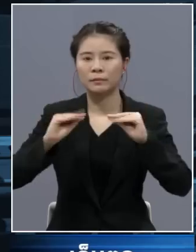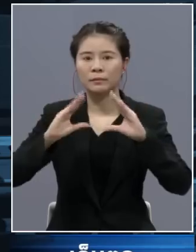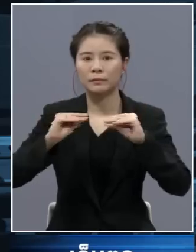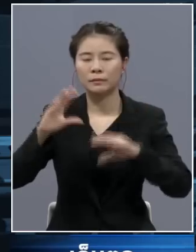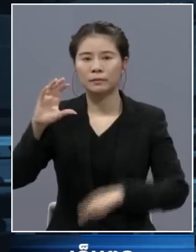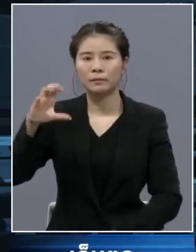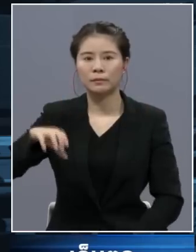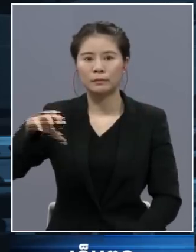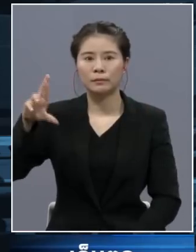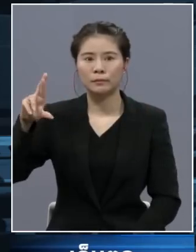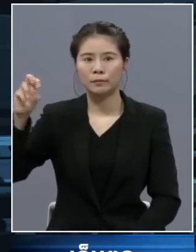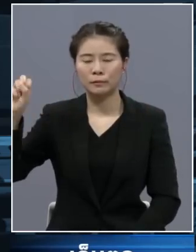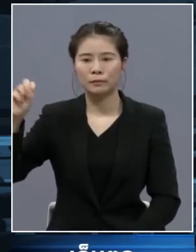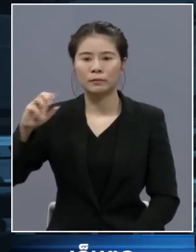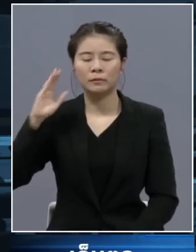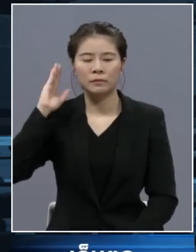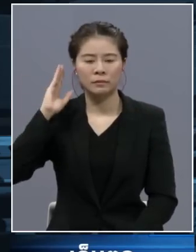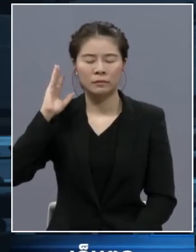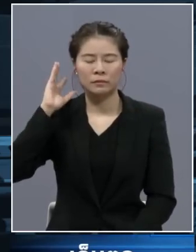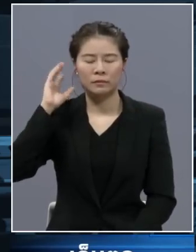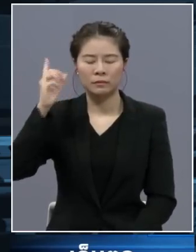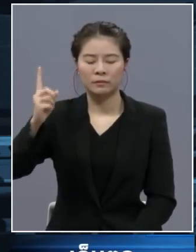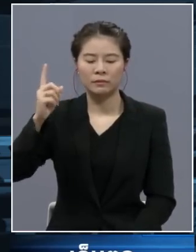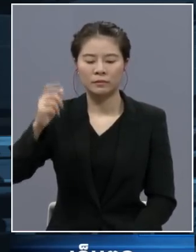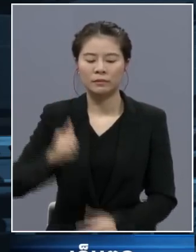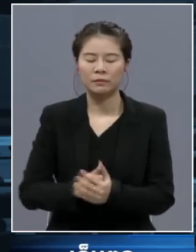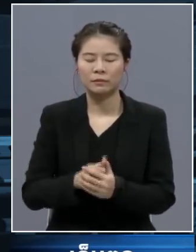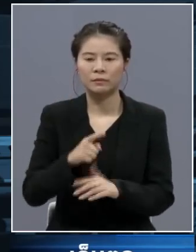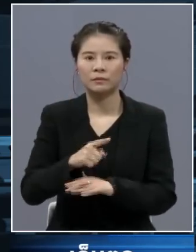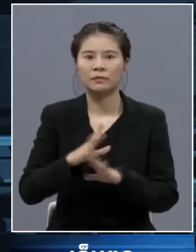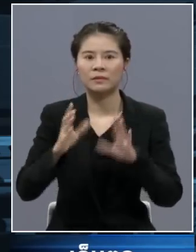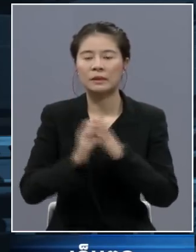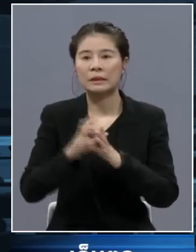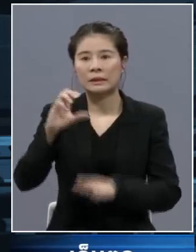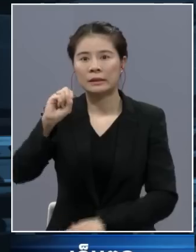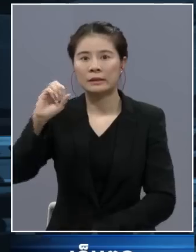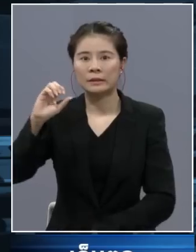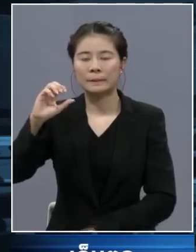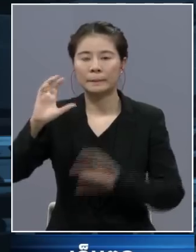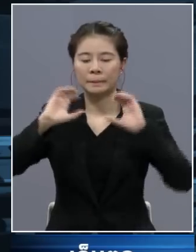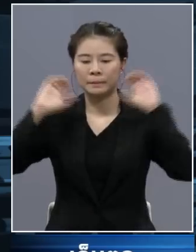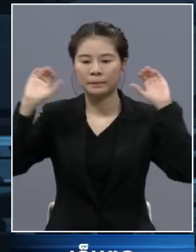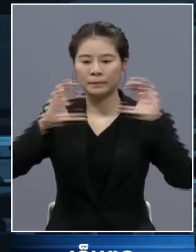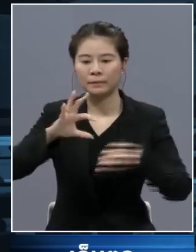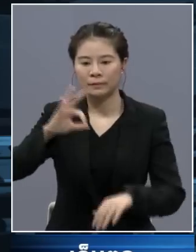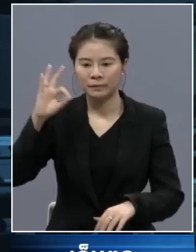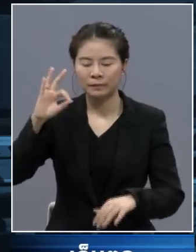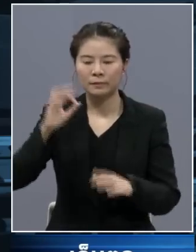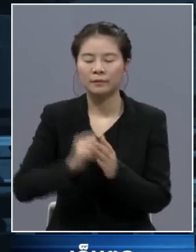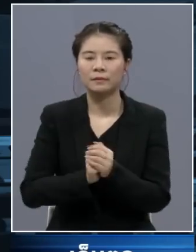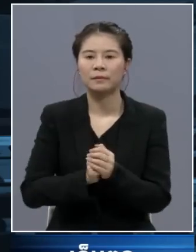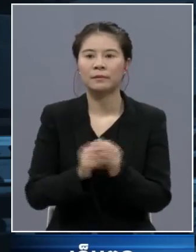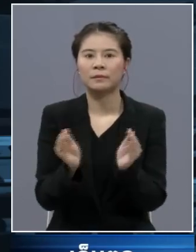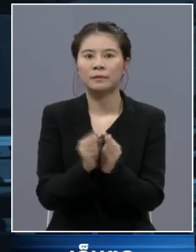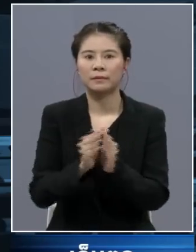านสภาผู้แทนราษฎรเลยเมื่อเลือกเสร็จแล้วฮะก็จะมีการโปรดเกล้าแต่งตั้งในอีก1วันถัดมาหลังจาก